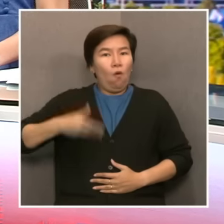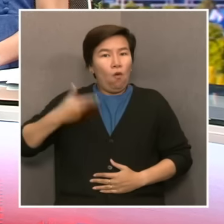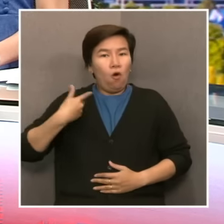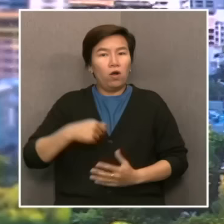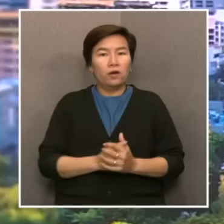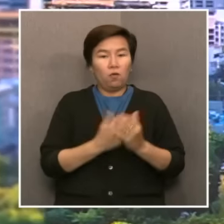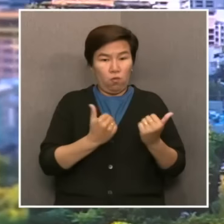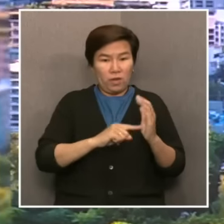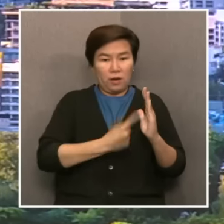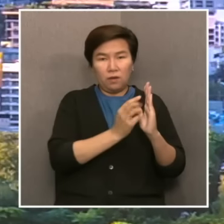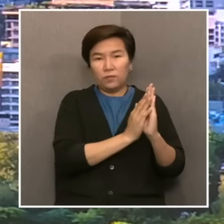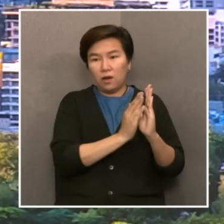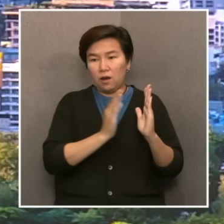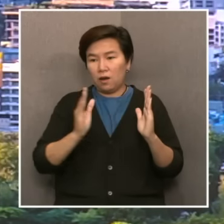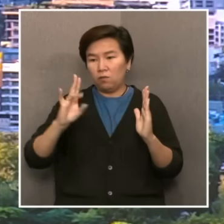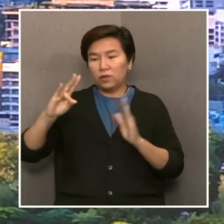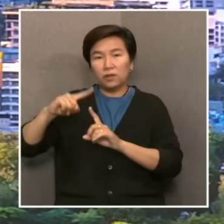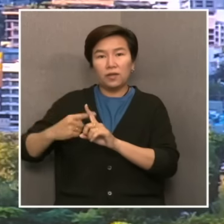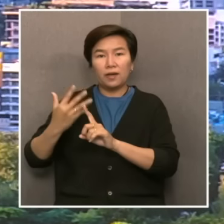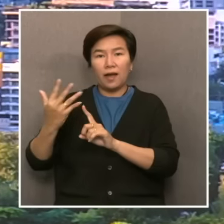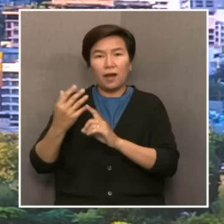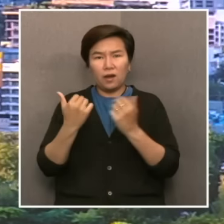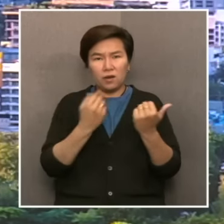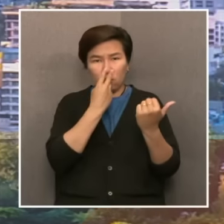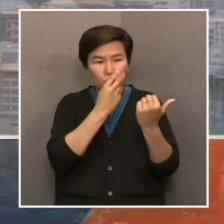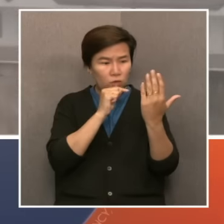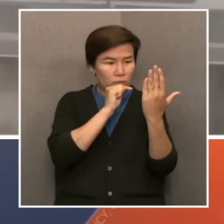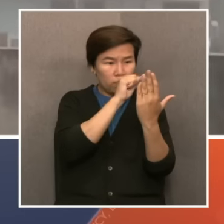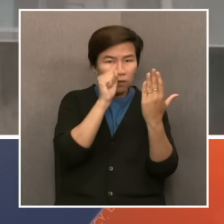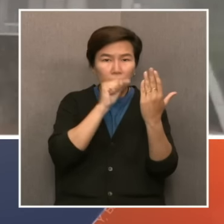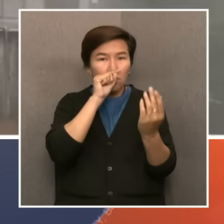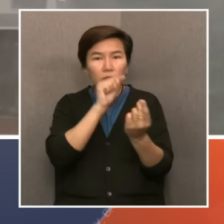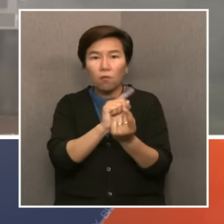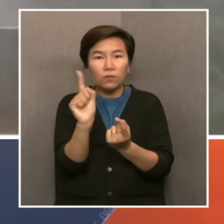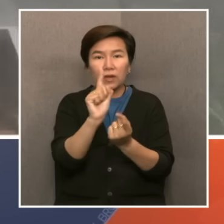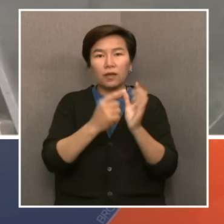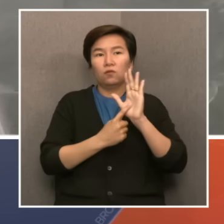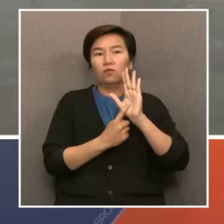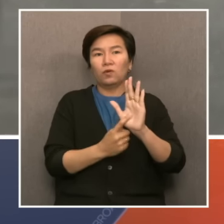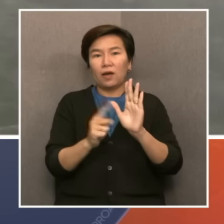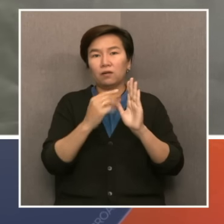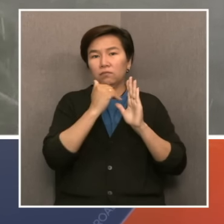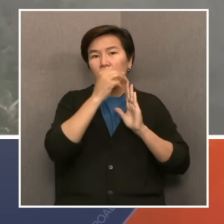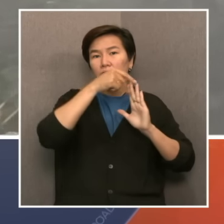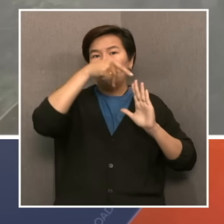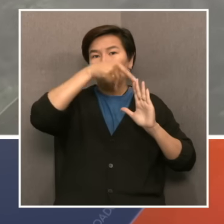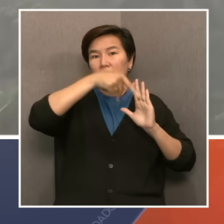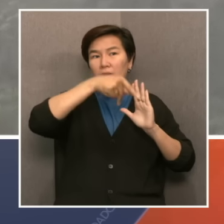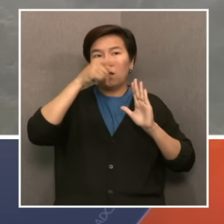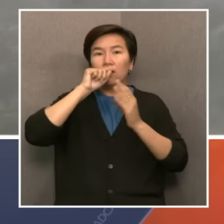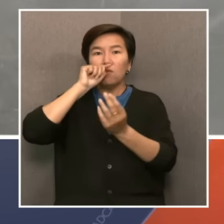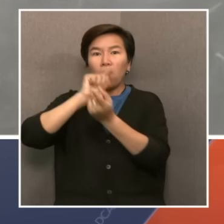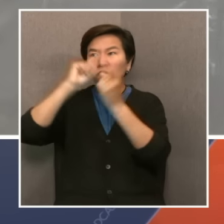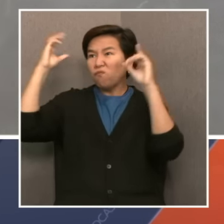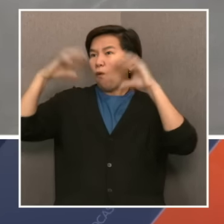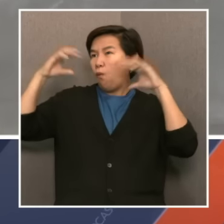คมนี้พาไปดูความเสียหายในพื้นที่ที่เกิดภัยพิบัติขึ้นนะคะอย่างในพื้นที่จังหวัดแพร่ค่ะที่เกิดฝนฟ้าคะน